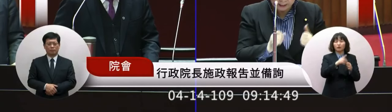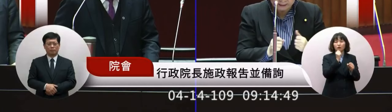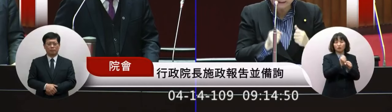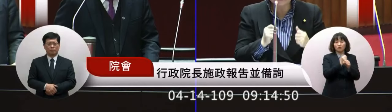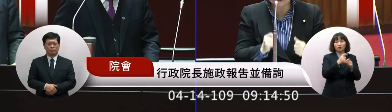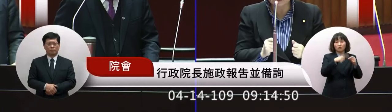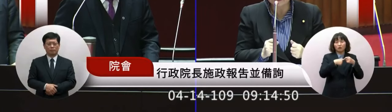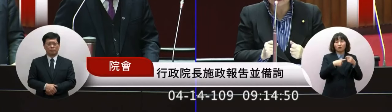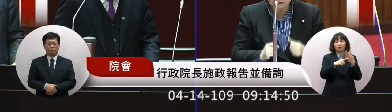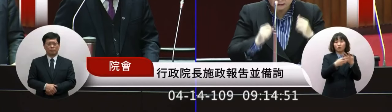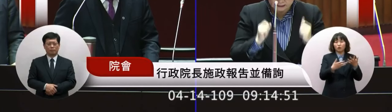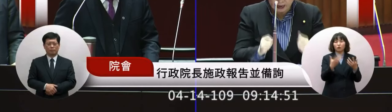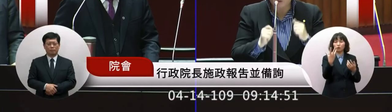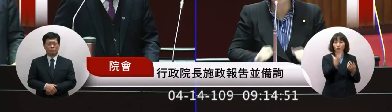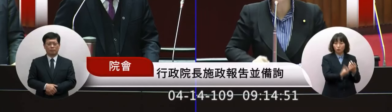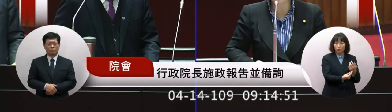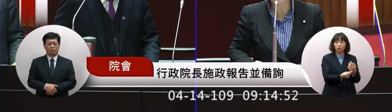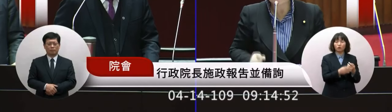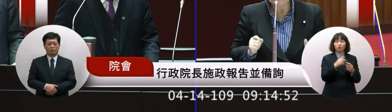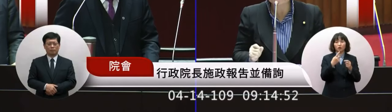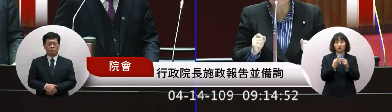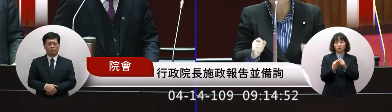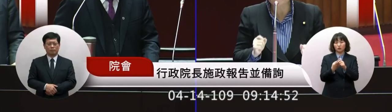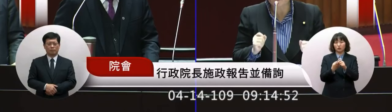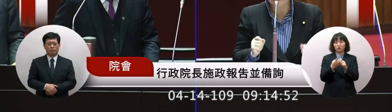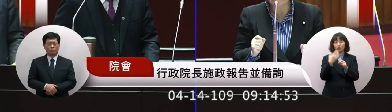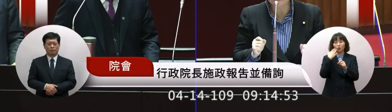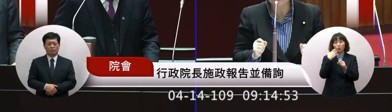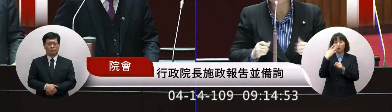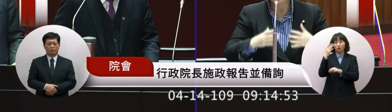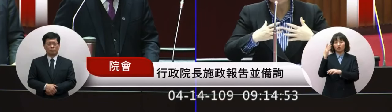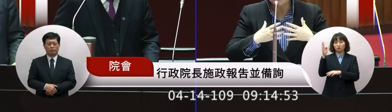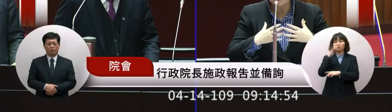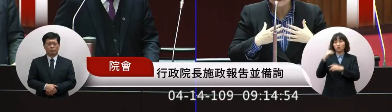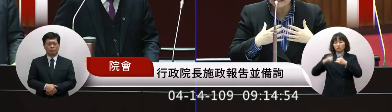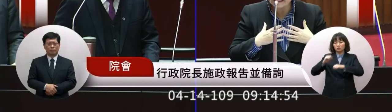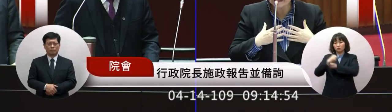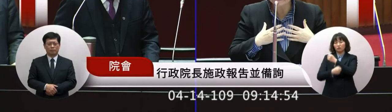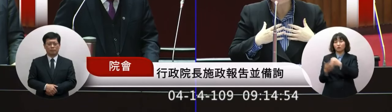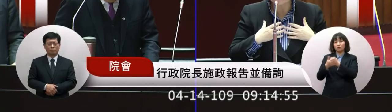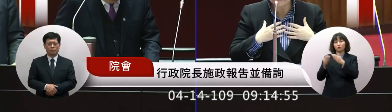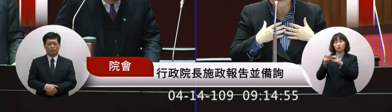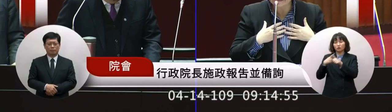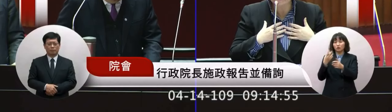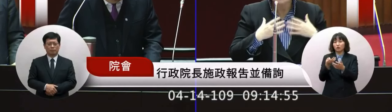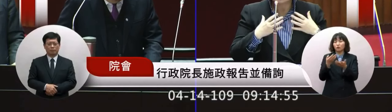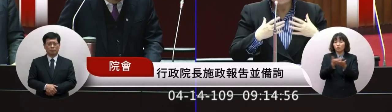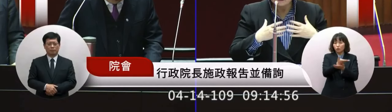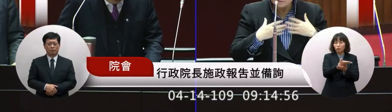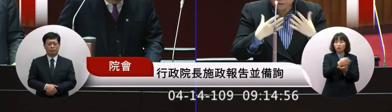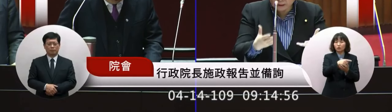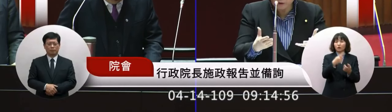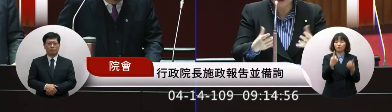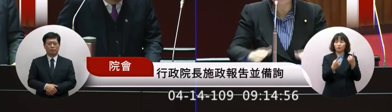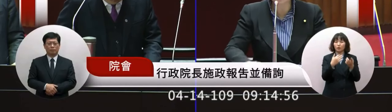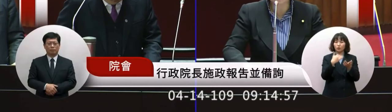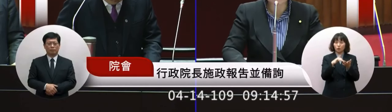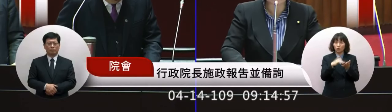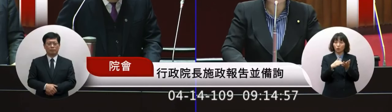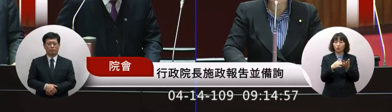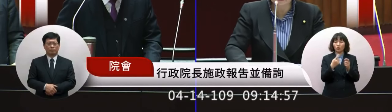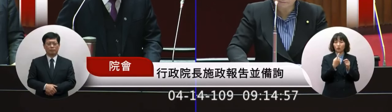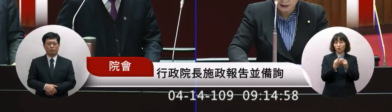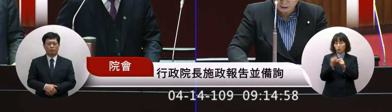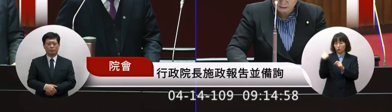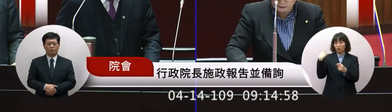降，它今年结算金额小于暂付款的方式，有时候今年的营业额小于去